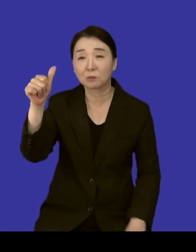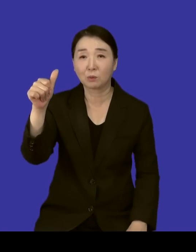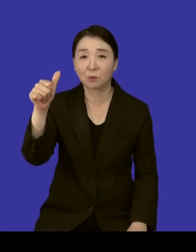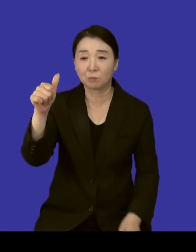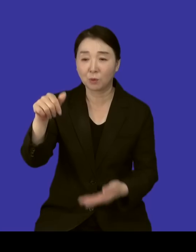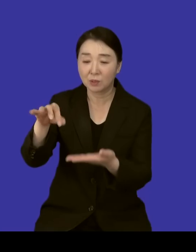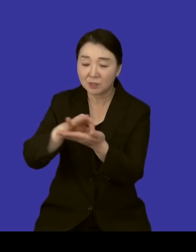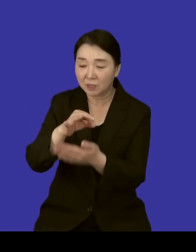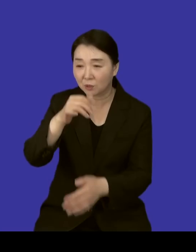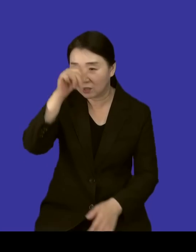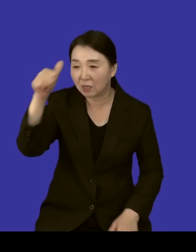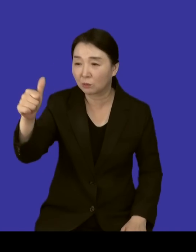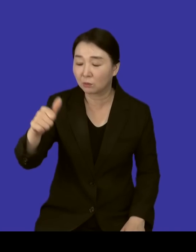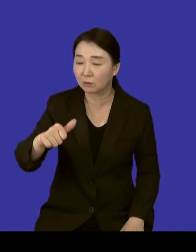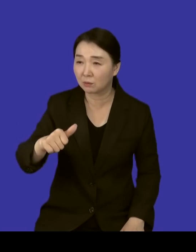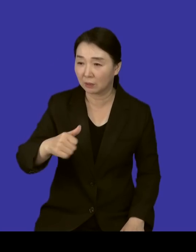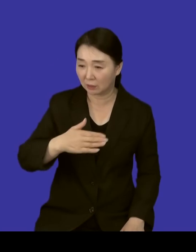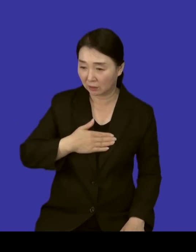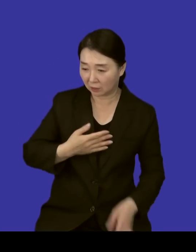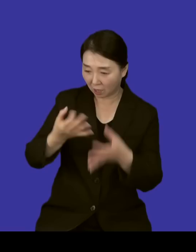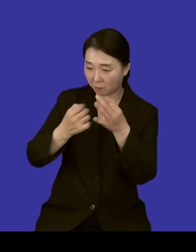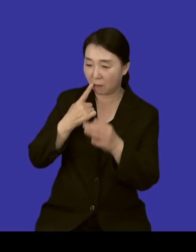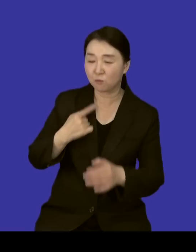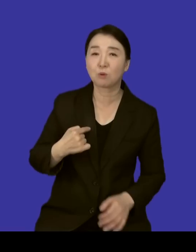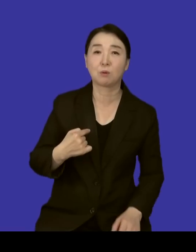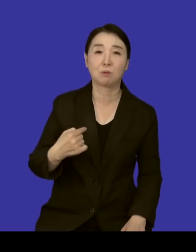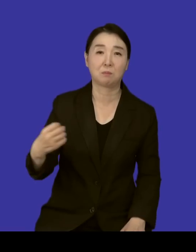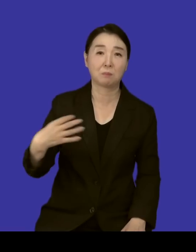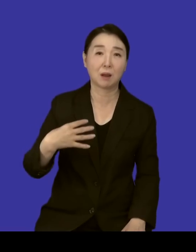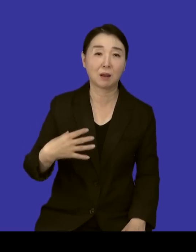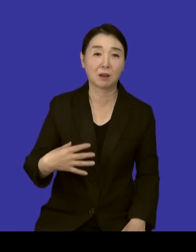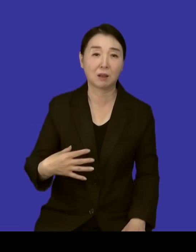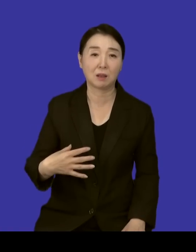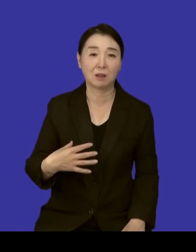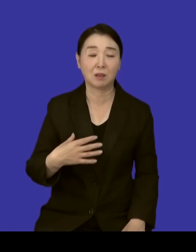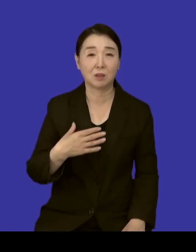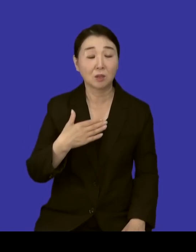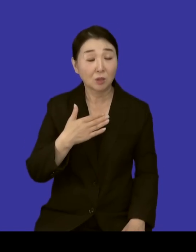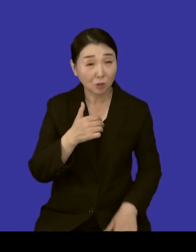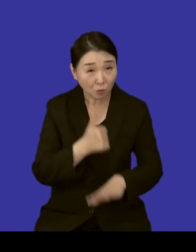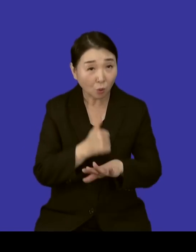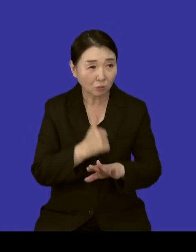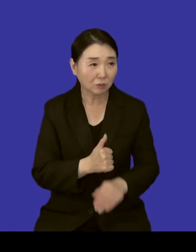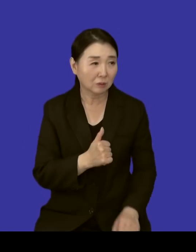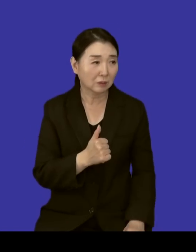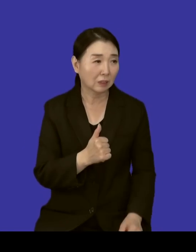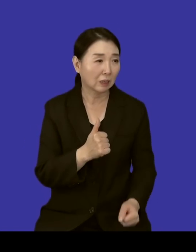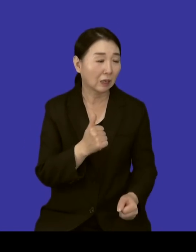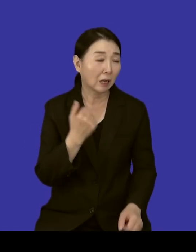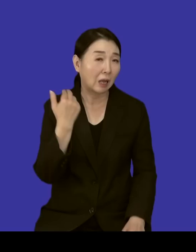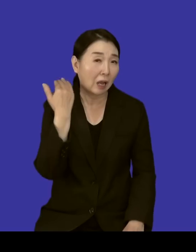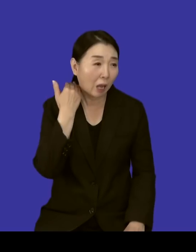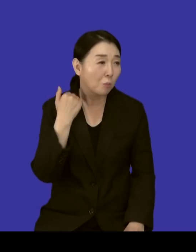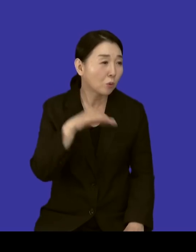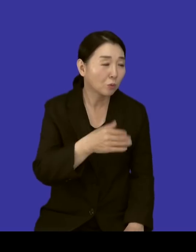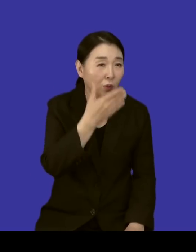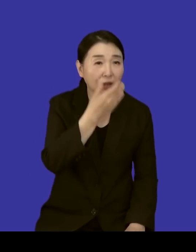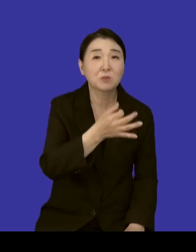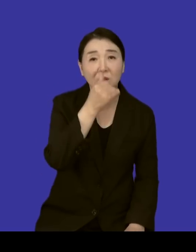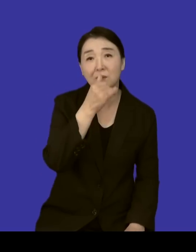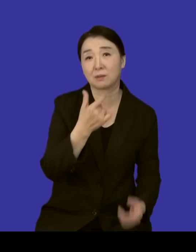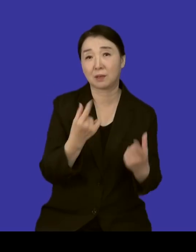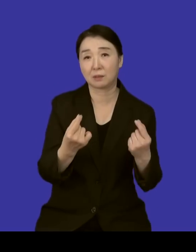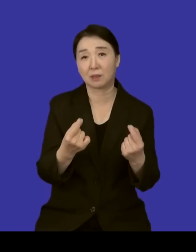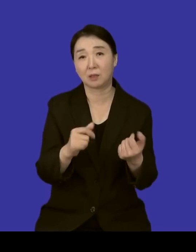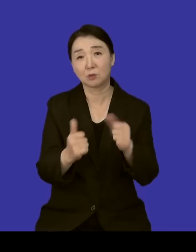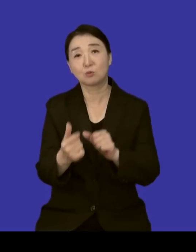거죠. 아, 그렇겠죠. 밖에서는 다 부러워하겠죠. 그러니까 저는 이런 사각지대가 다 있다고 생각을 합니다. 그럼요. 예. 그러면 뭐 죽지 못하고